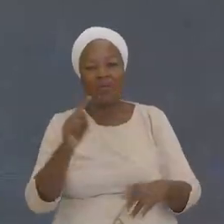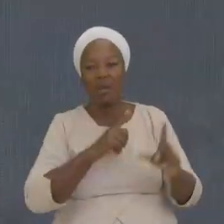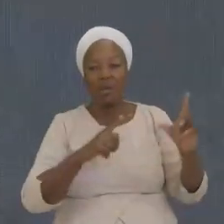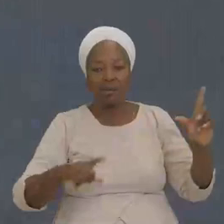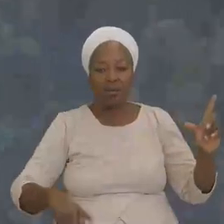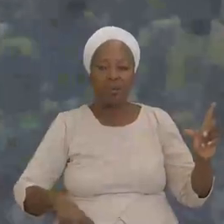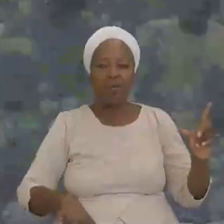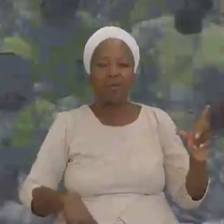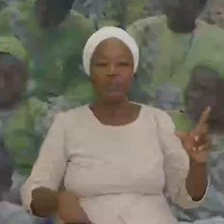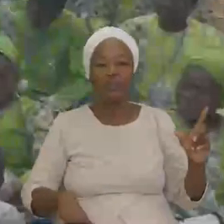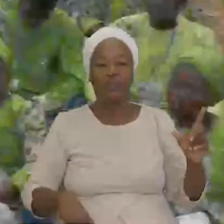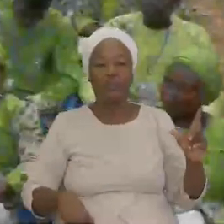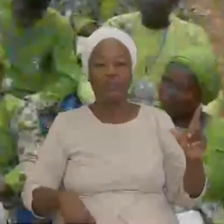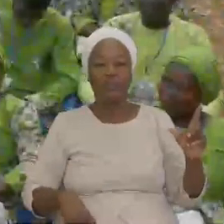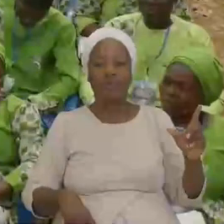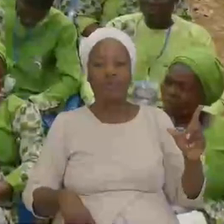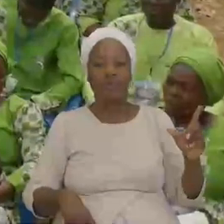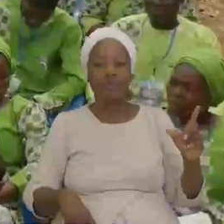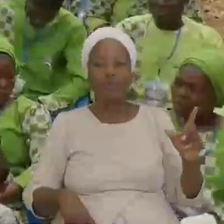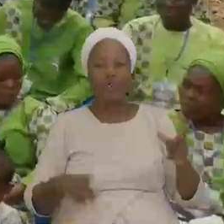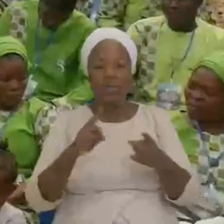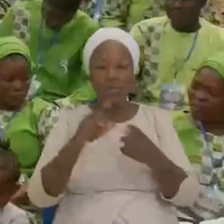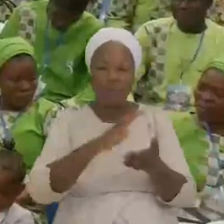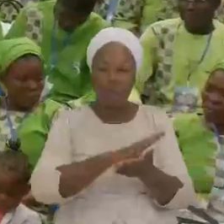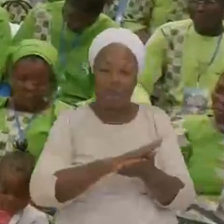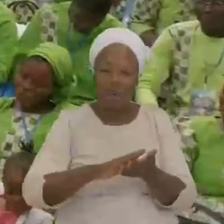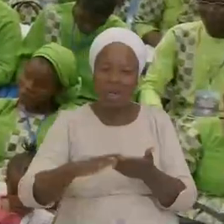Pour purifier la maison de l'Éternel.